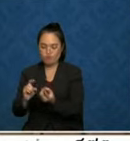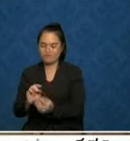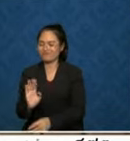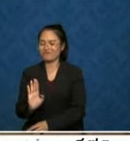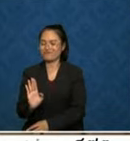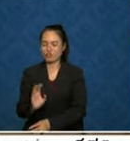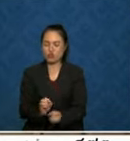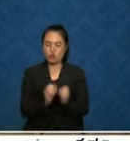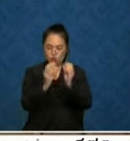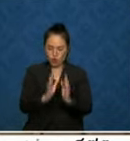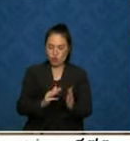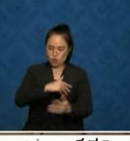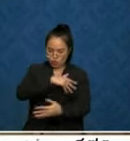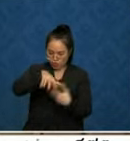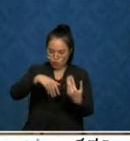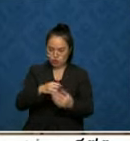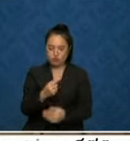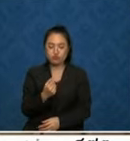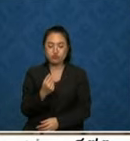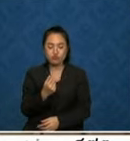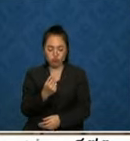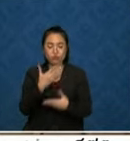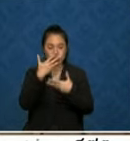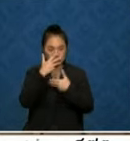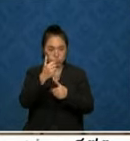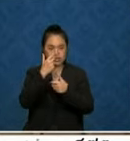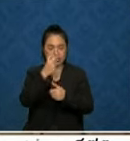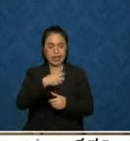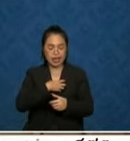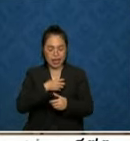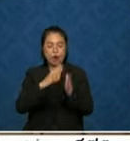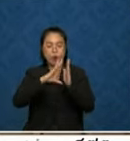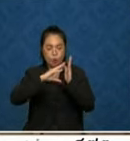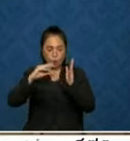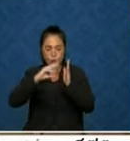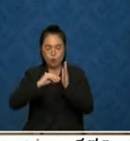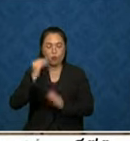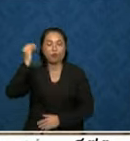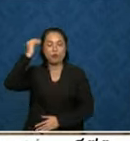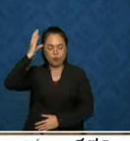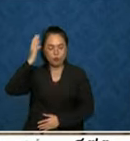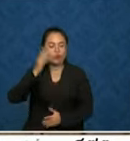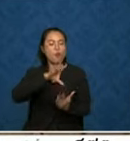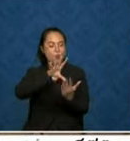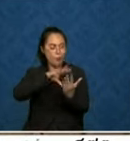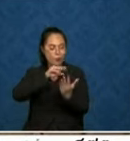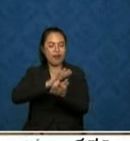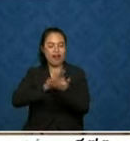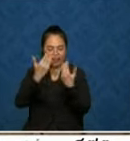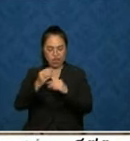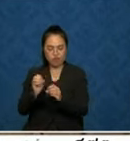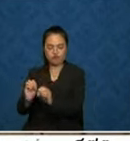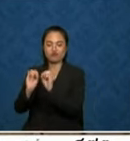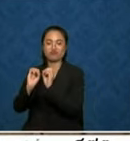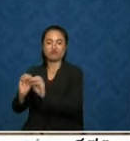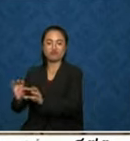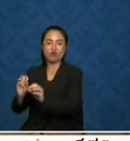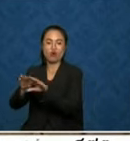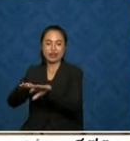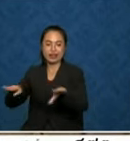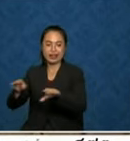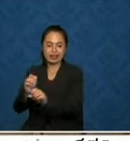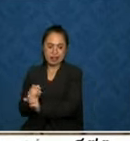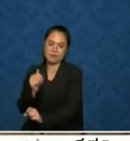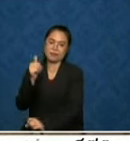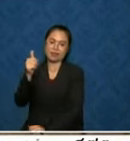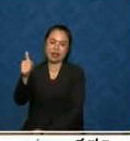นที่สนใจในเรื่อง financial literacy สามารถมาอบรมและก็นำความรู้ไปสอนนักเรียนได้ส่วนในระดับประชาชนทั่วไปดิฉัน